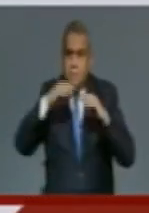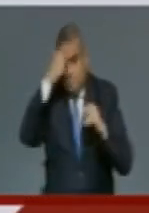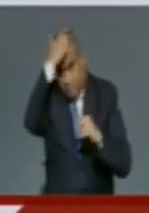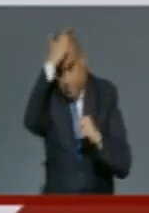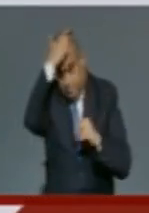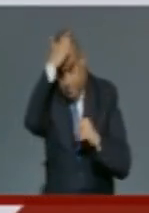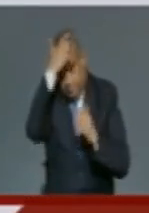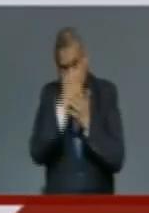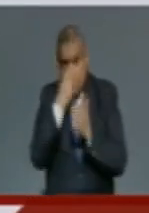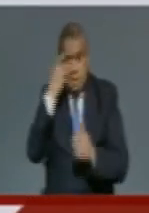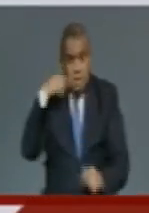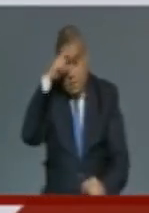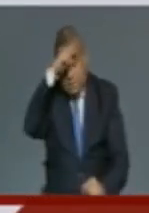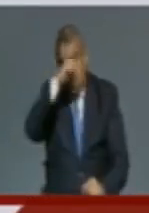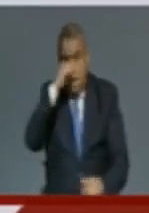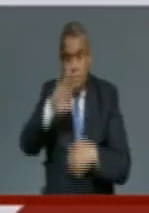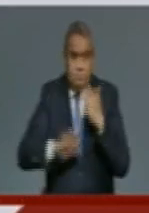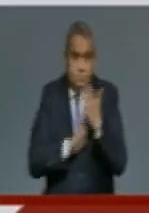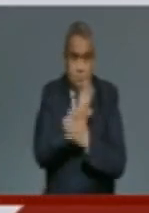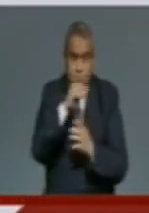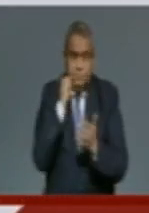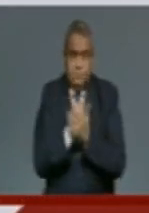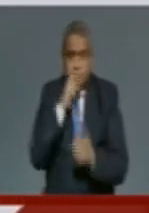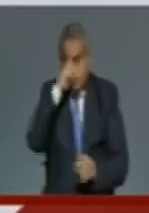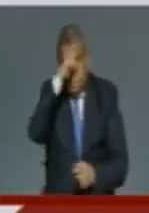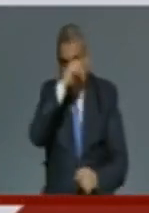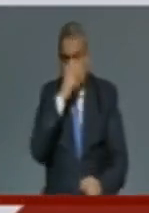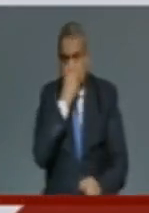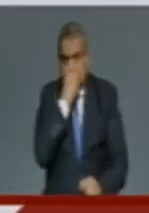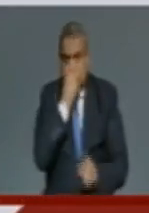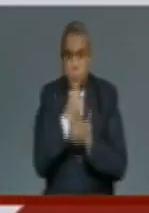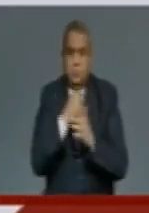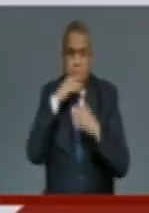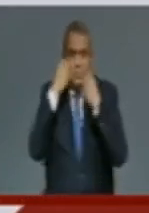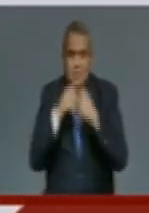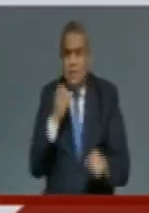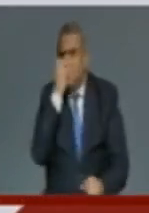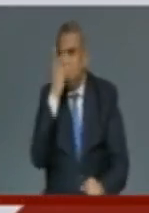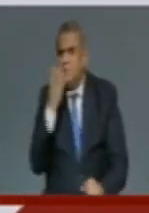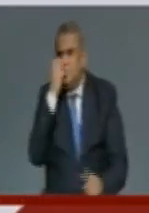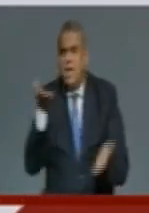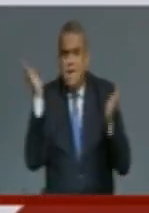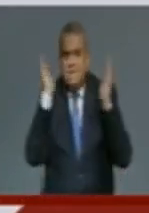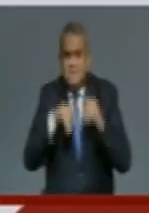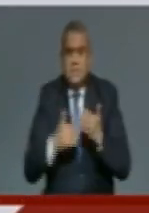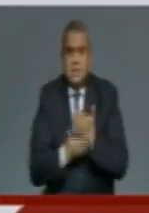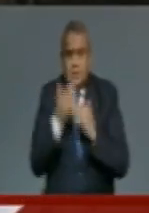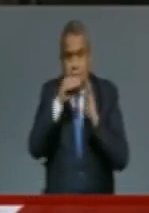جدا جدا وتمثل يعني إساءة بيئية كبيرة جدا جدا. اتعمل برنامج